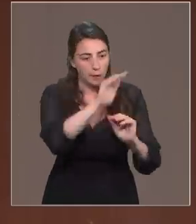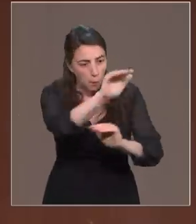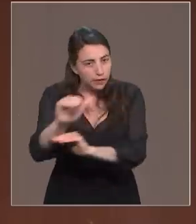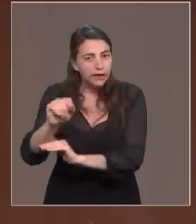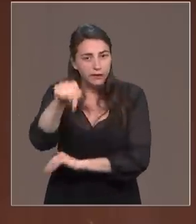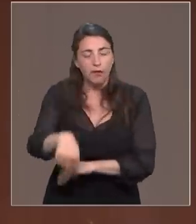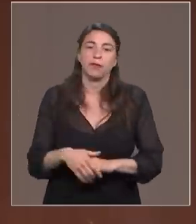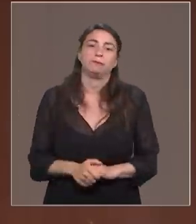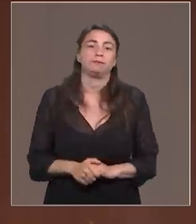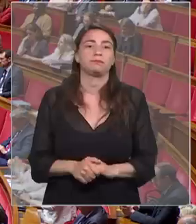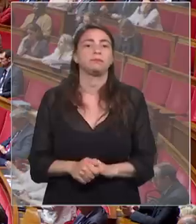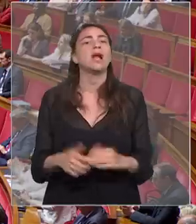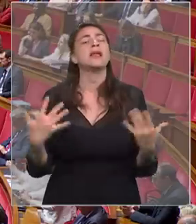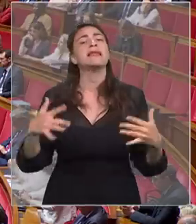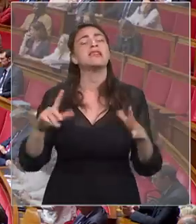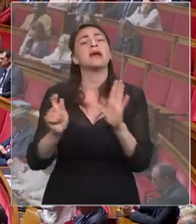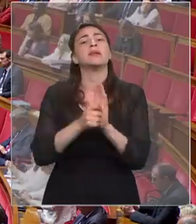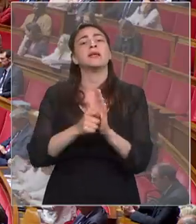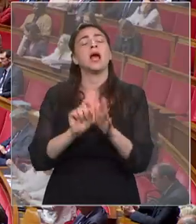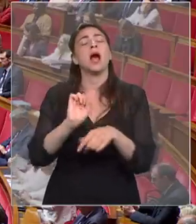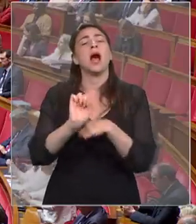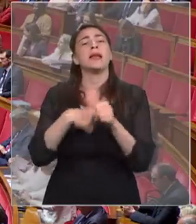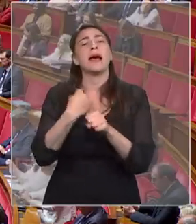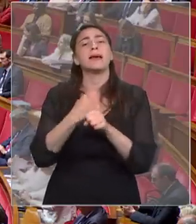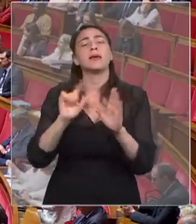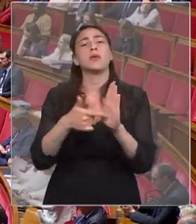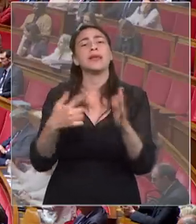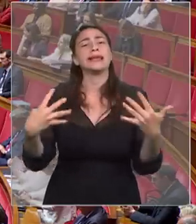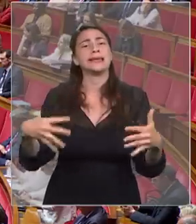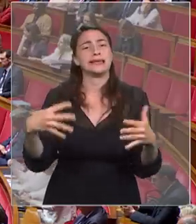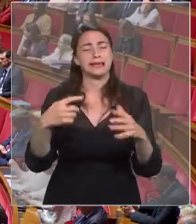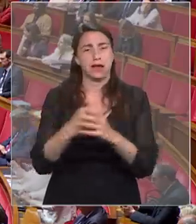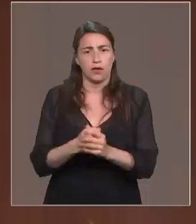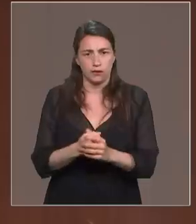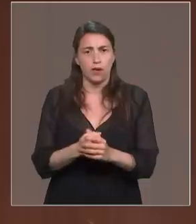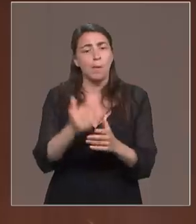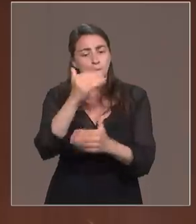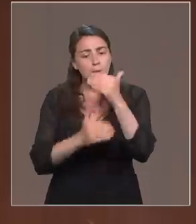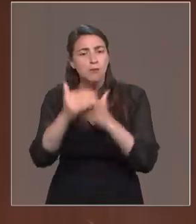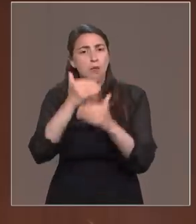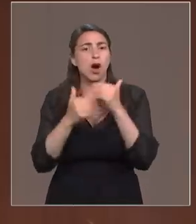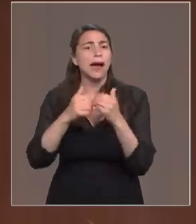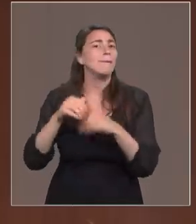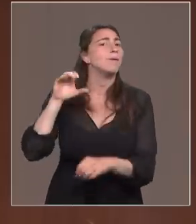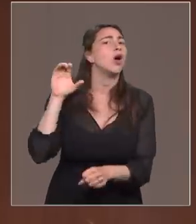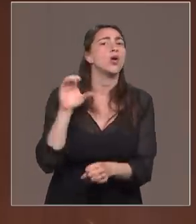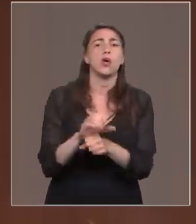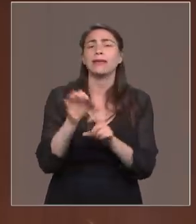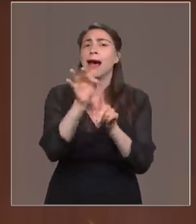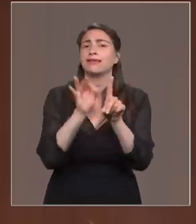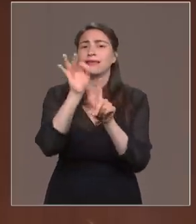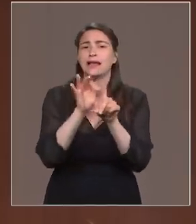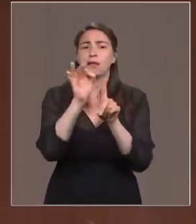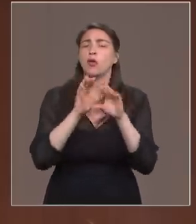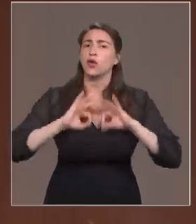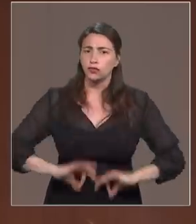nous avons expérimenté sur la base du volontariat le programme de lutte contre le harcèlement phare. Ce programme,